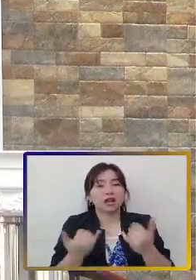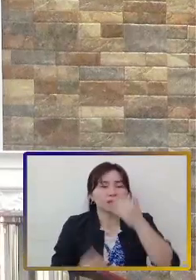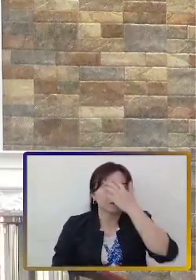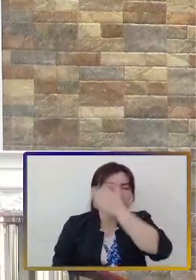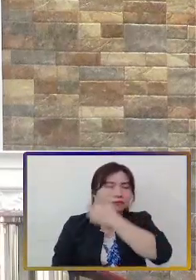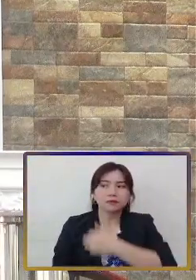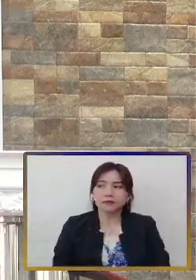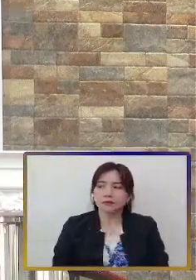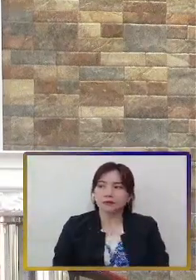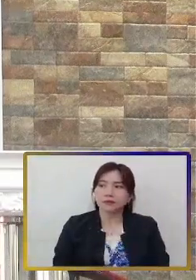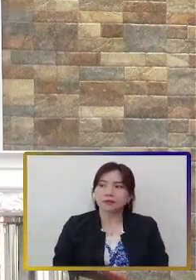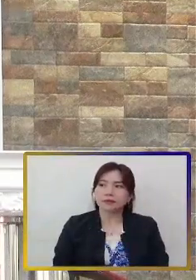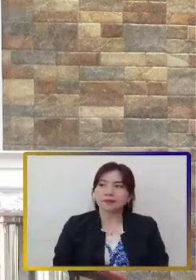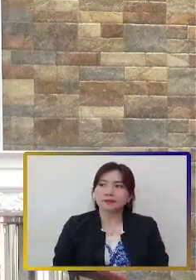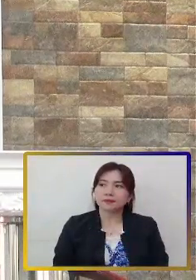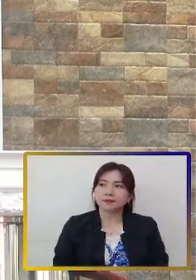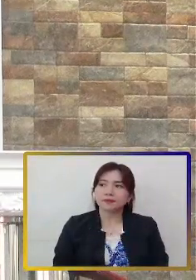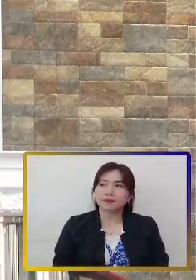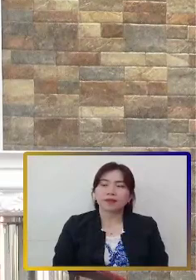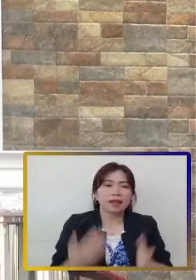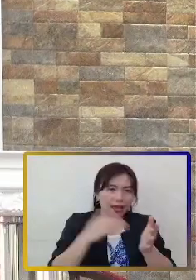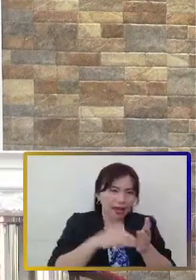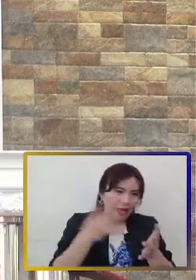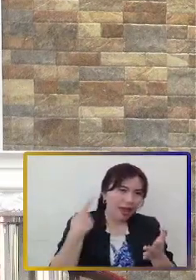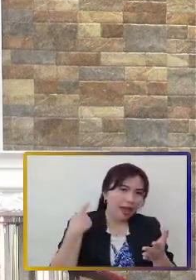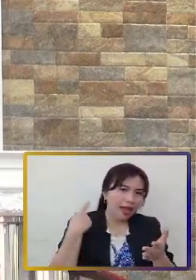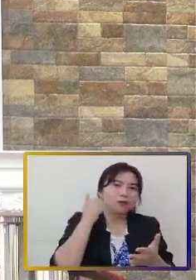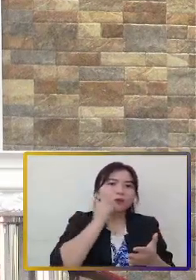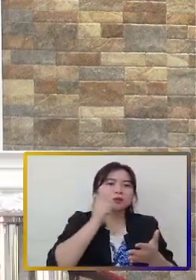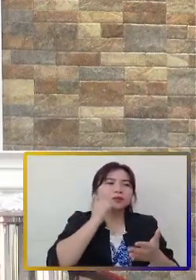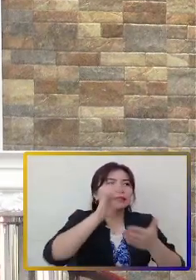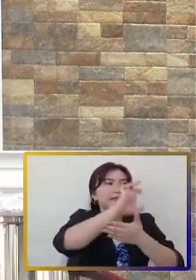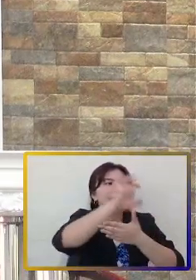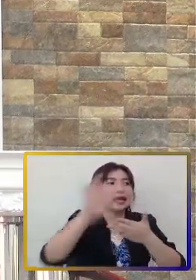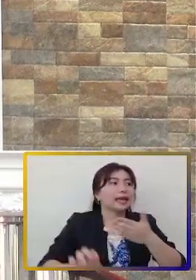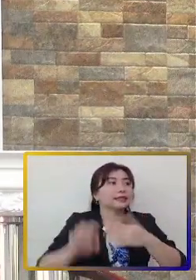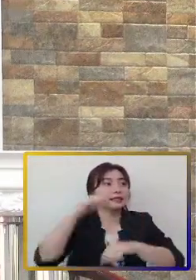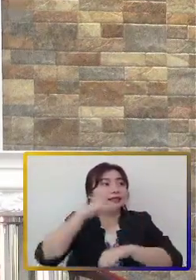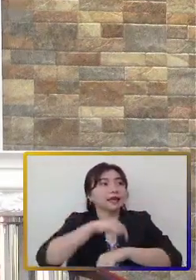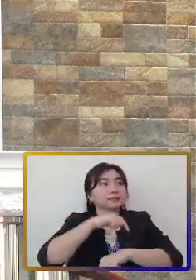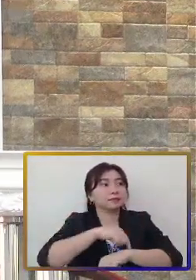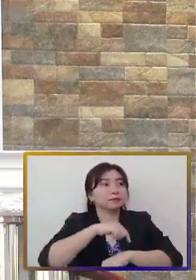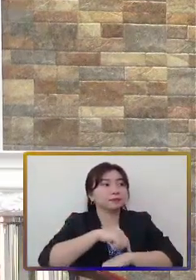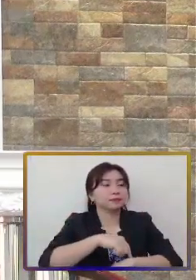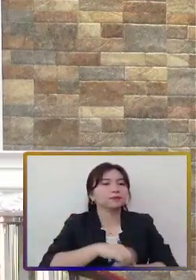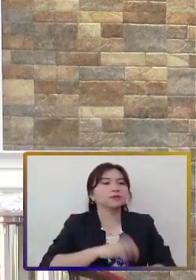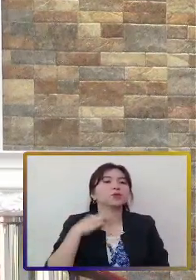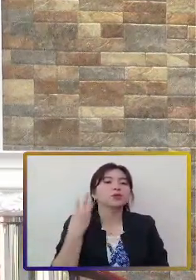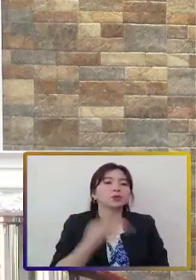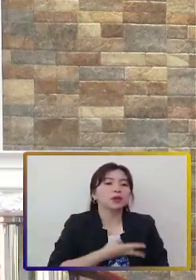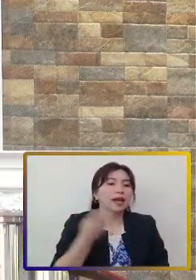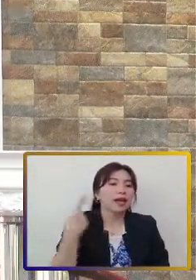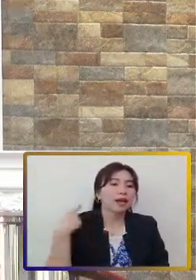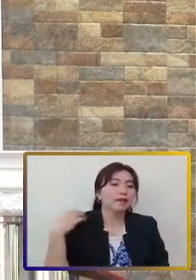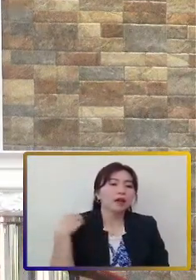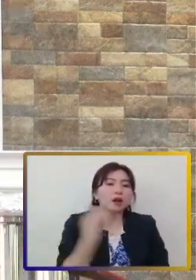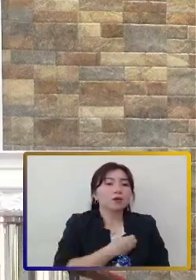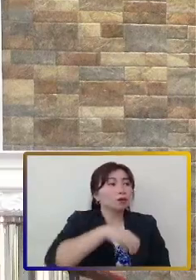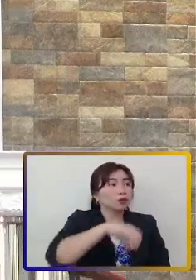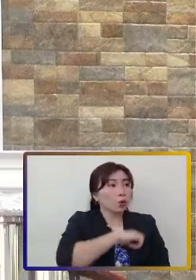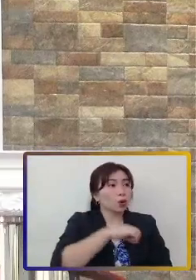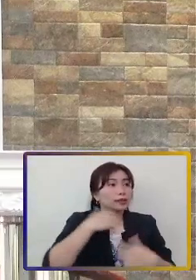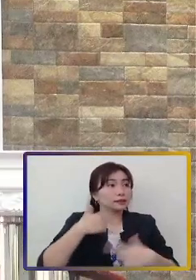karamdaman you see may hangganan mga kapatid you kaya ko po sinasabi yan we have our own limitations and